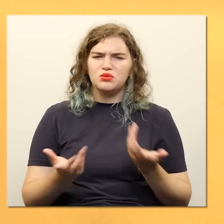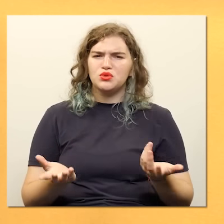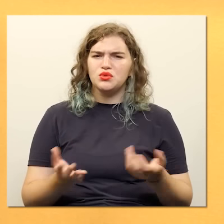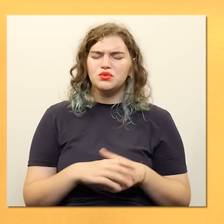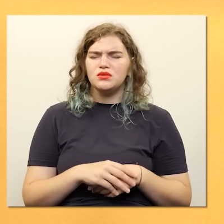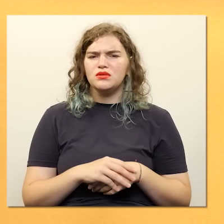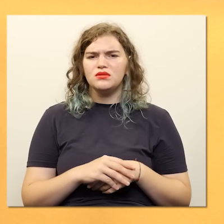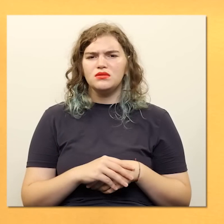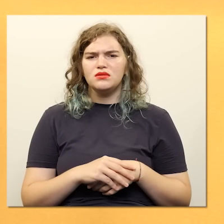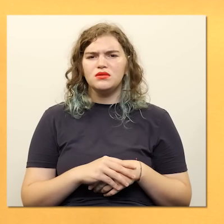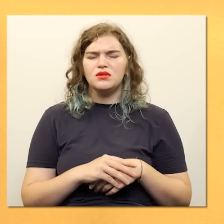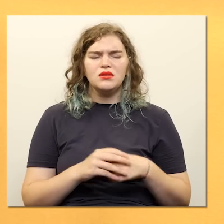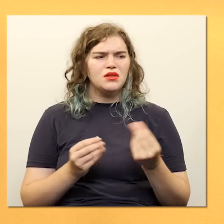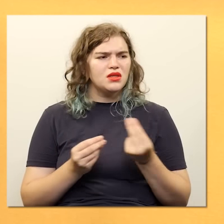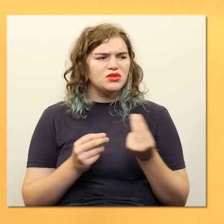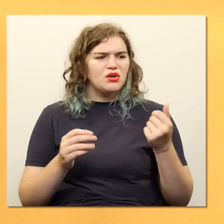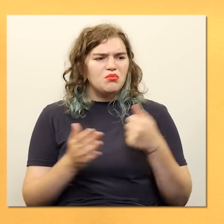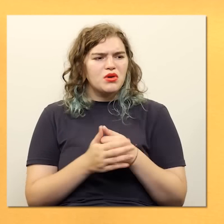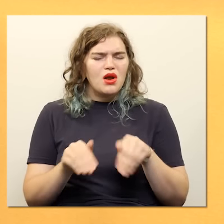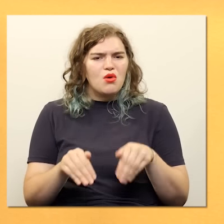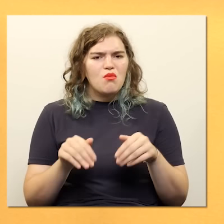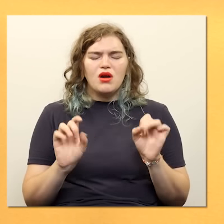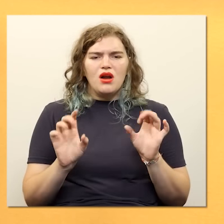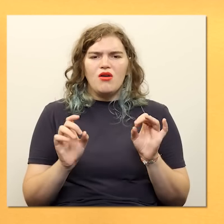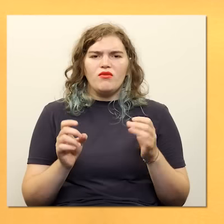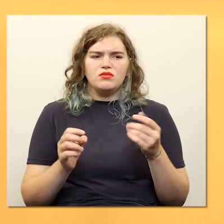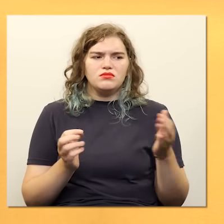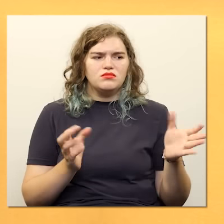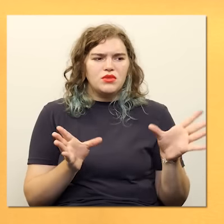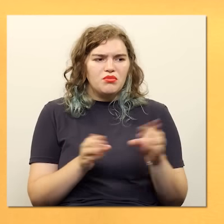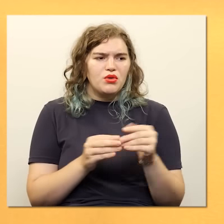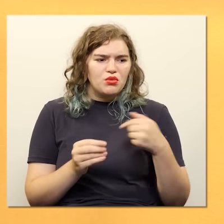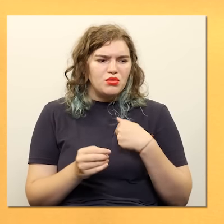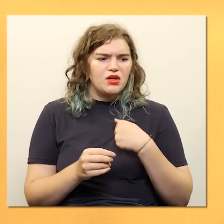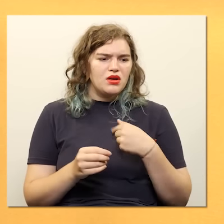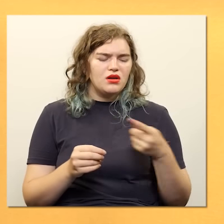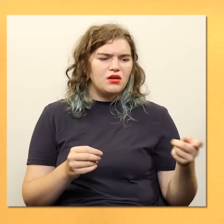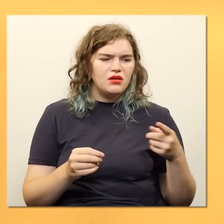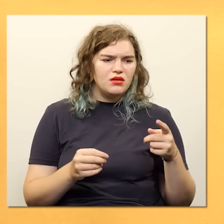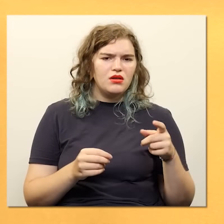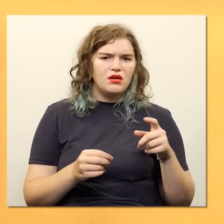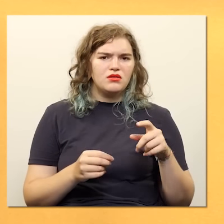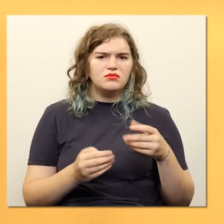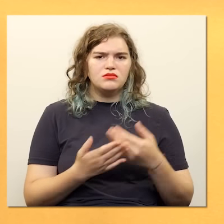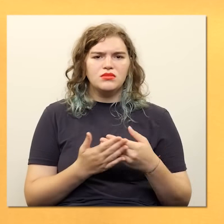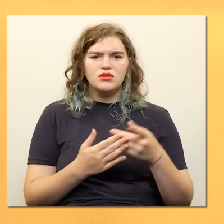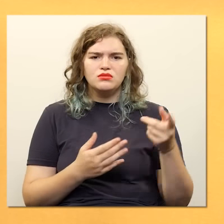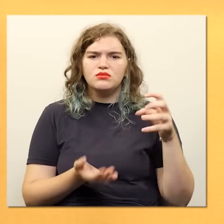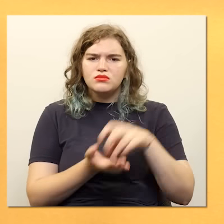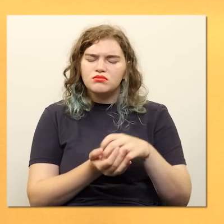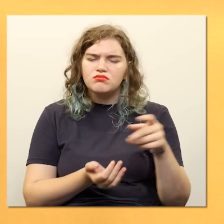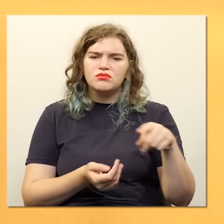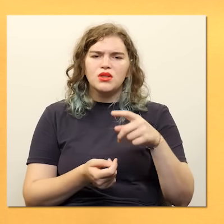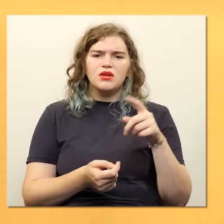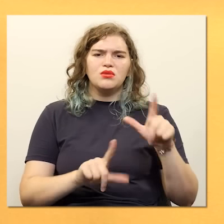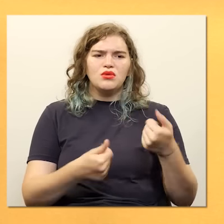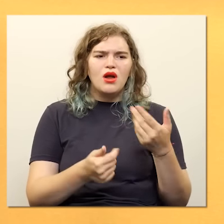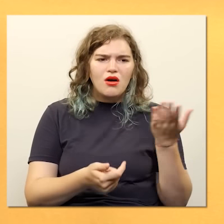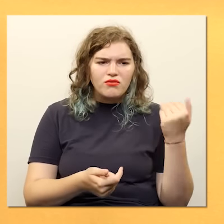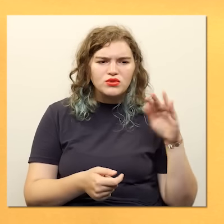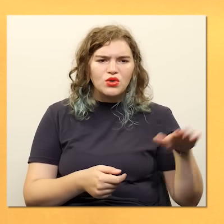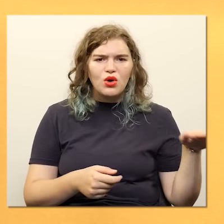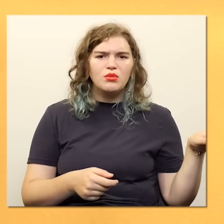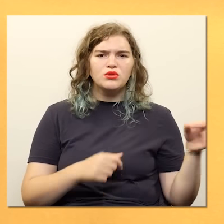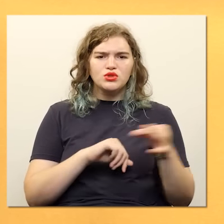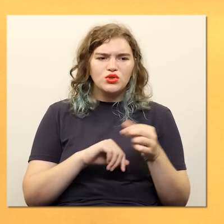ăsta? Oare de ce? Că alături de mine am dus pe groapa de gunoi copiii, fetele. Am